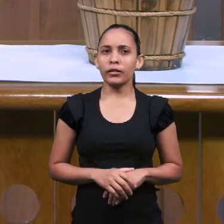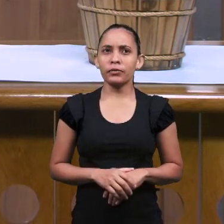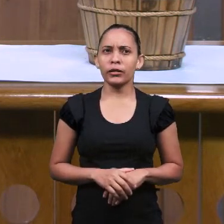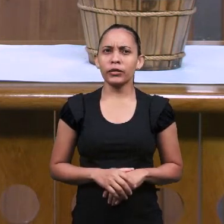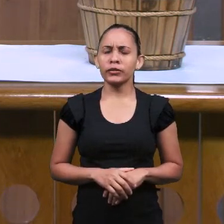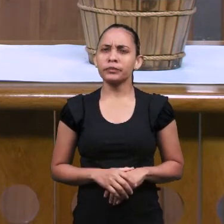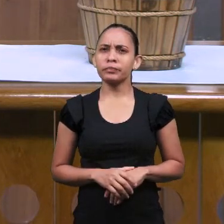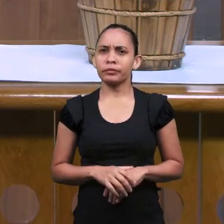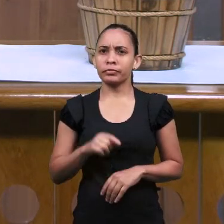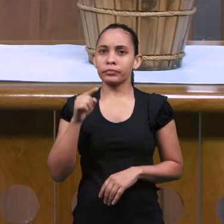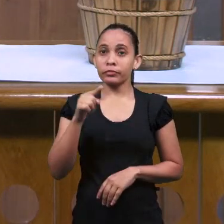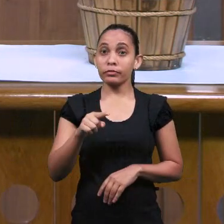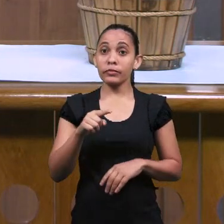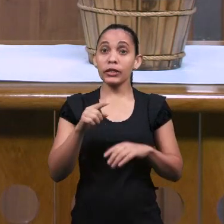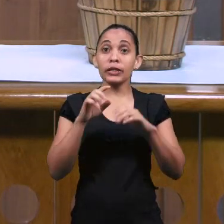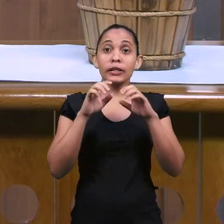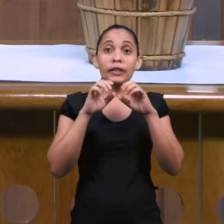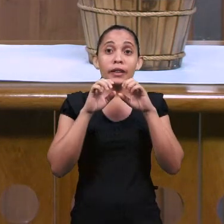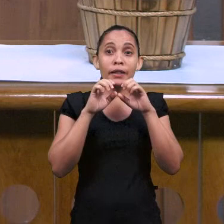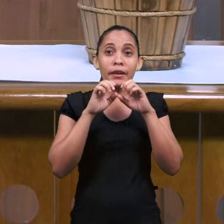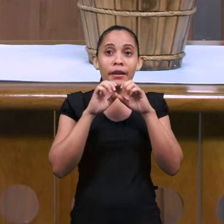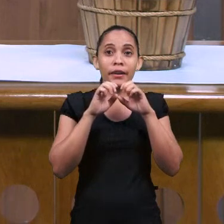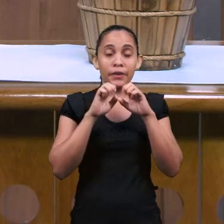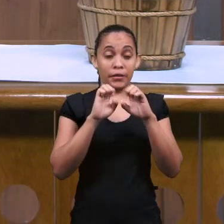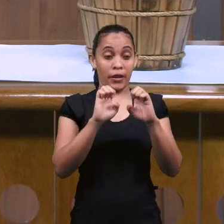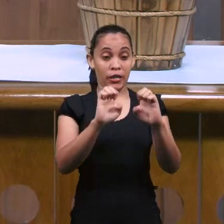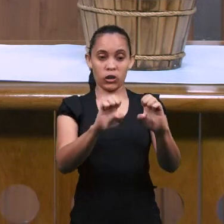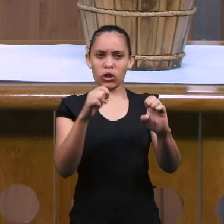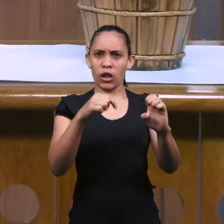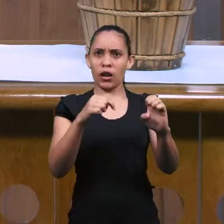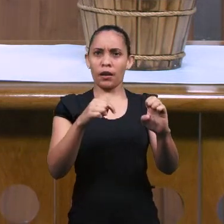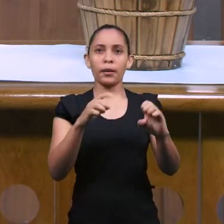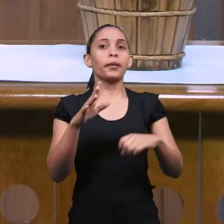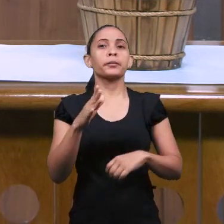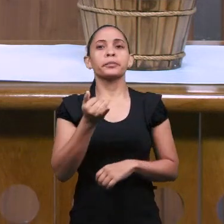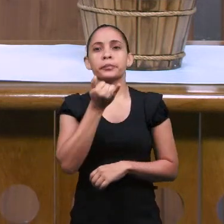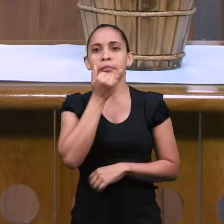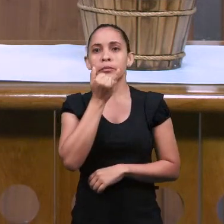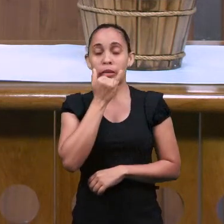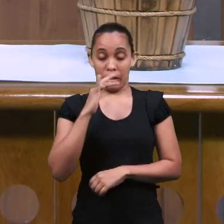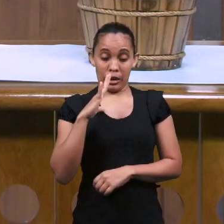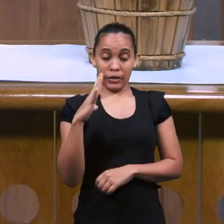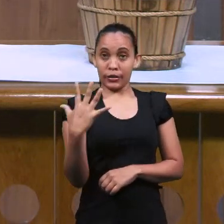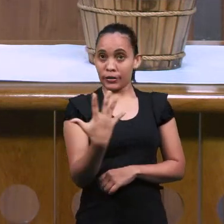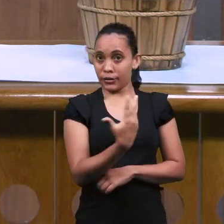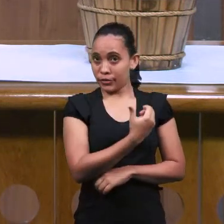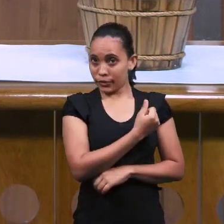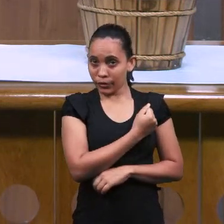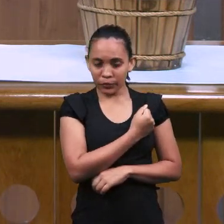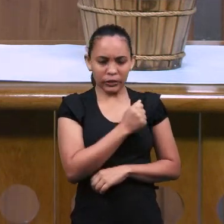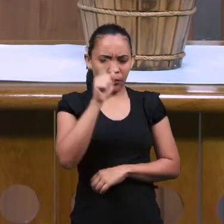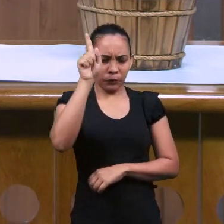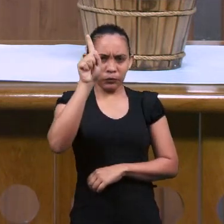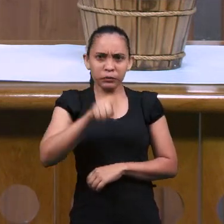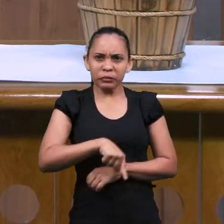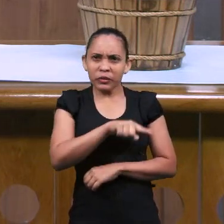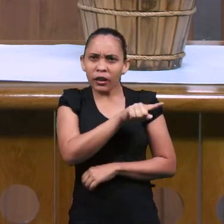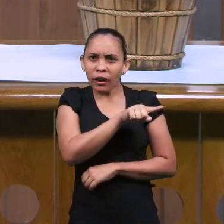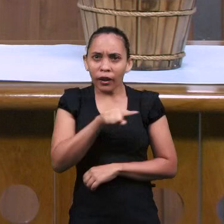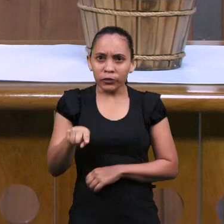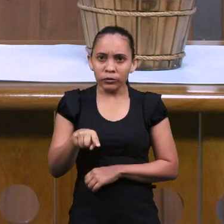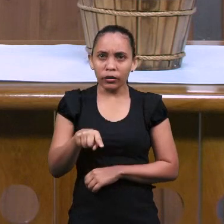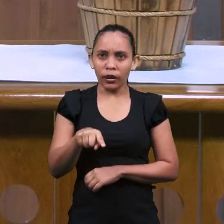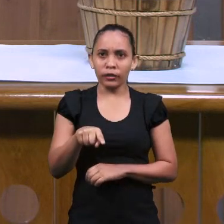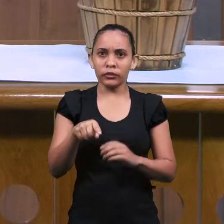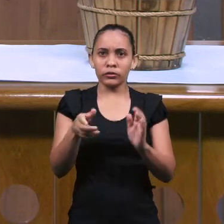salut? Non, on ne peut pas dispenser l'élection parce que c'est Dieu qui fait l'élection. Ce n'est pas vous qui avez élu